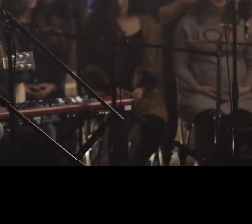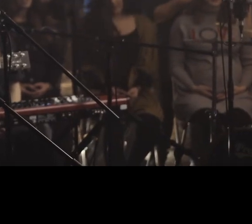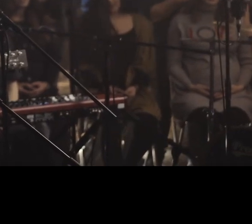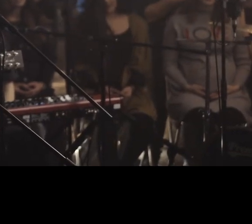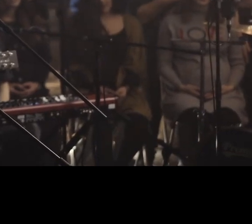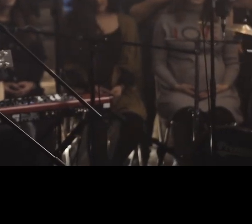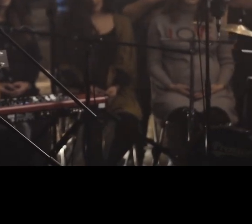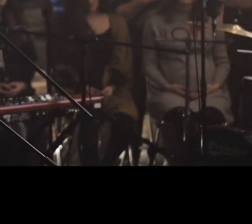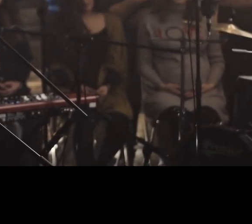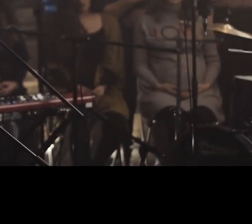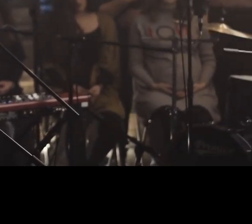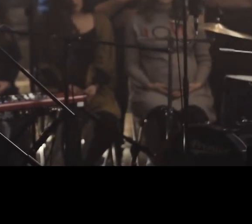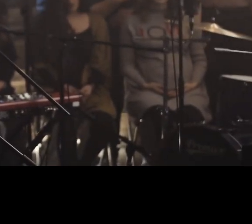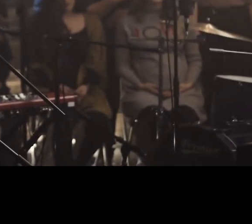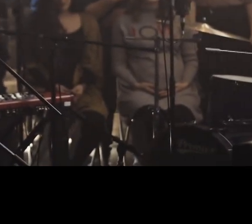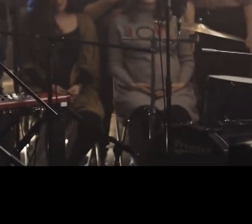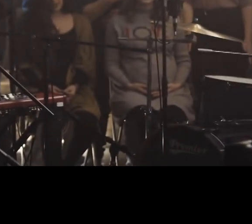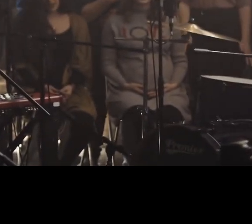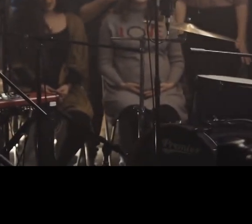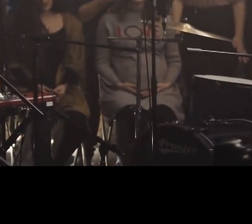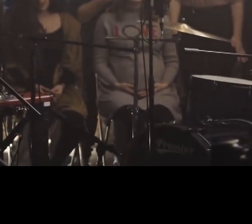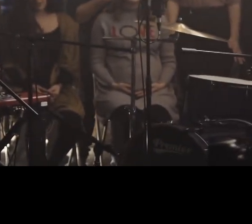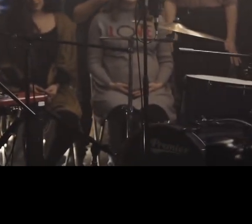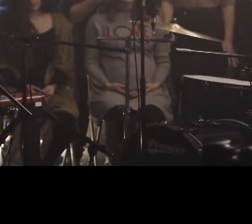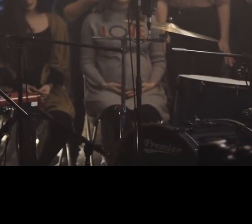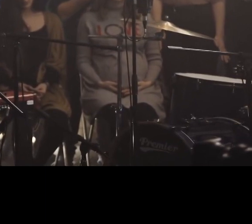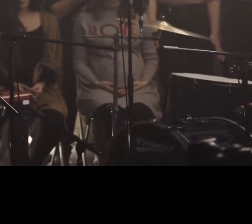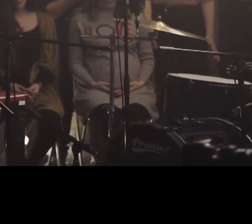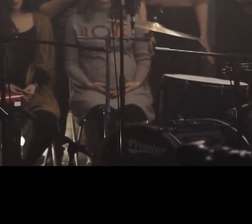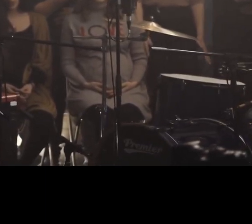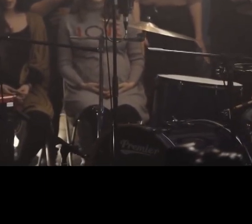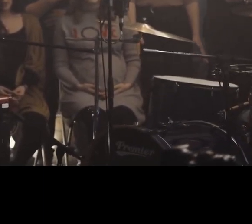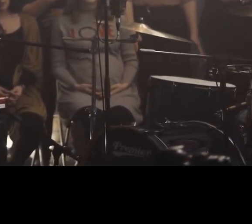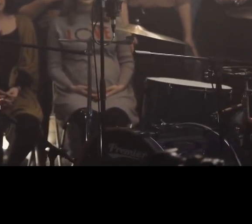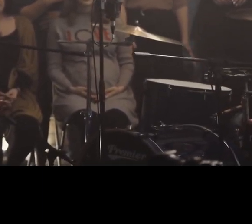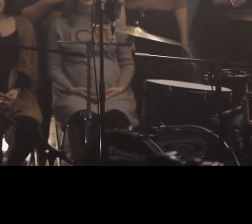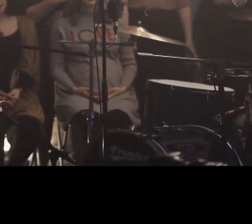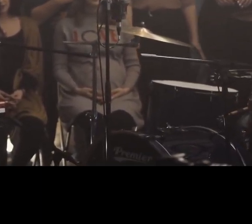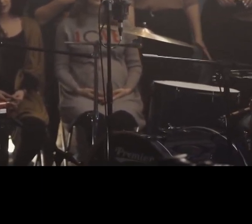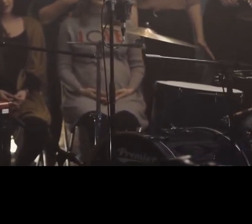Pred bijele hostije i sluša